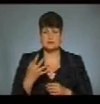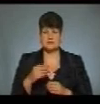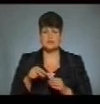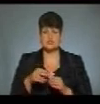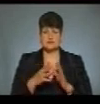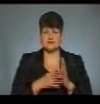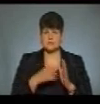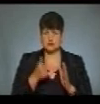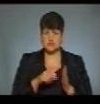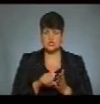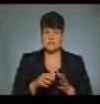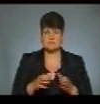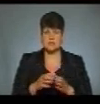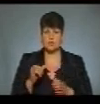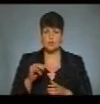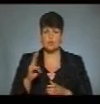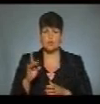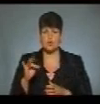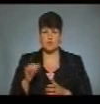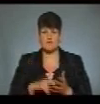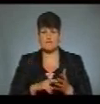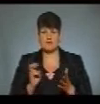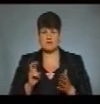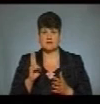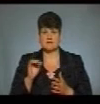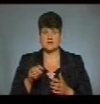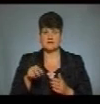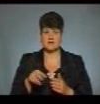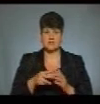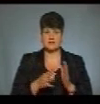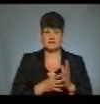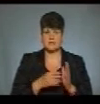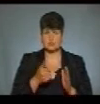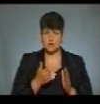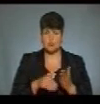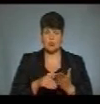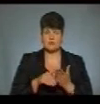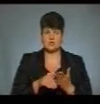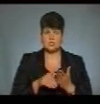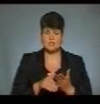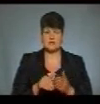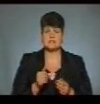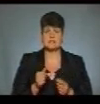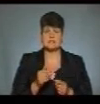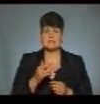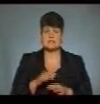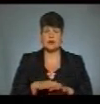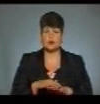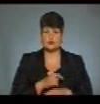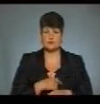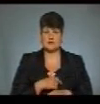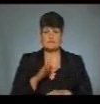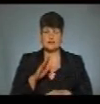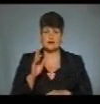2015-2019 роках член партії «Укроп». Вийшла з неї у квітні 2019-го. Помічниця позафракційного народного депутата